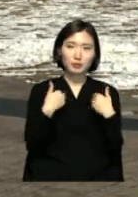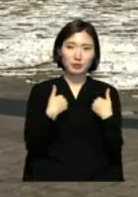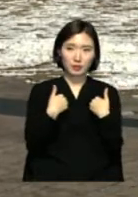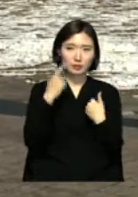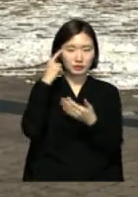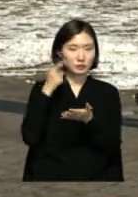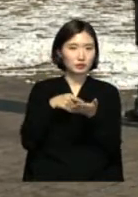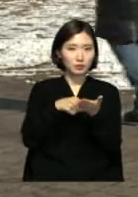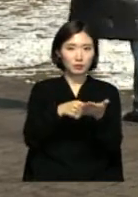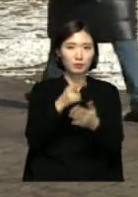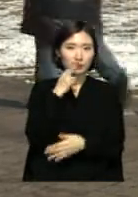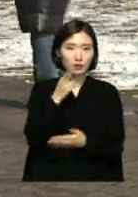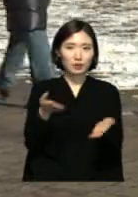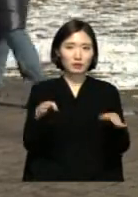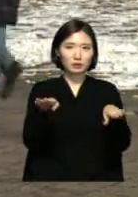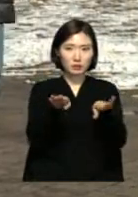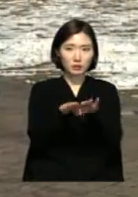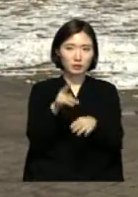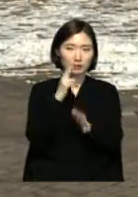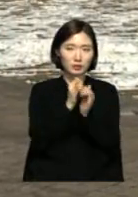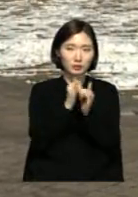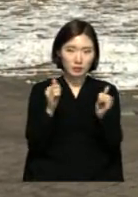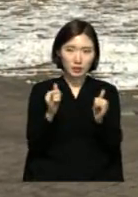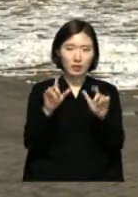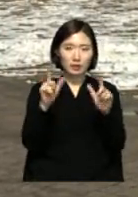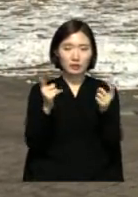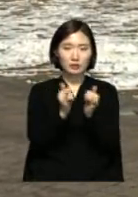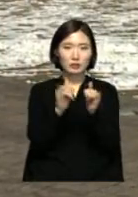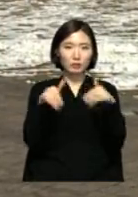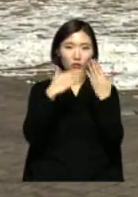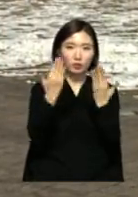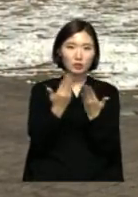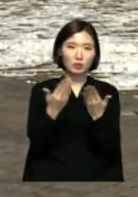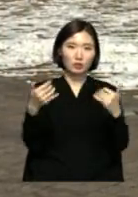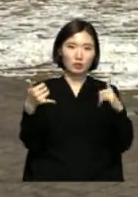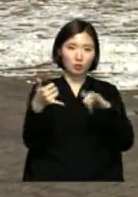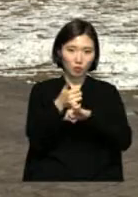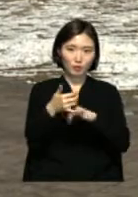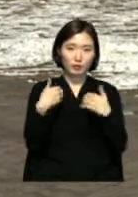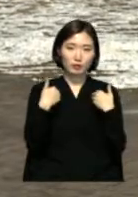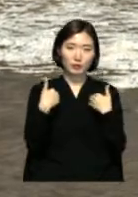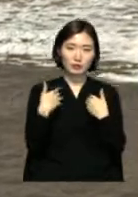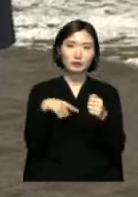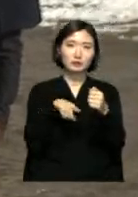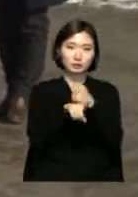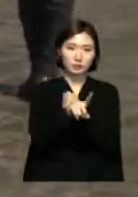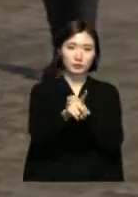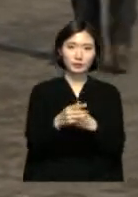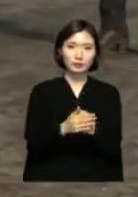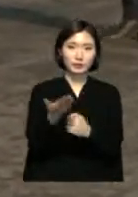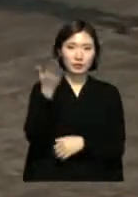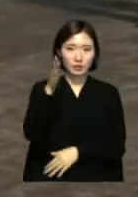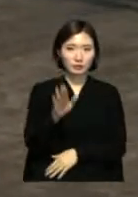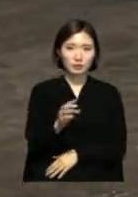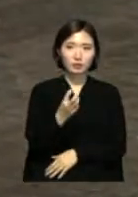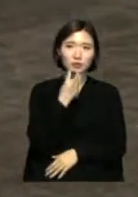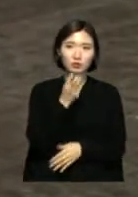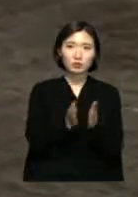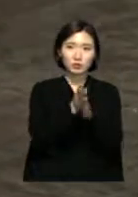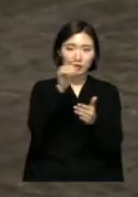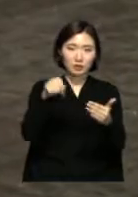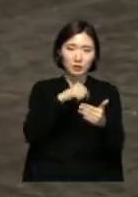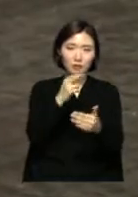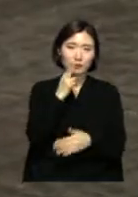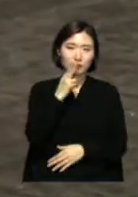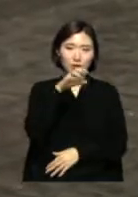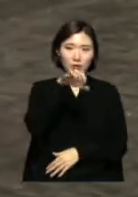내놨습니다. 흡연시설이 흡연자와 비흡연자 모두에게 꼭 필요하다는 의미일 겁니다. 하지만 서울 시내